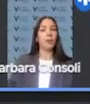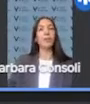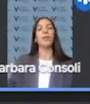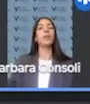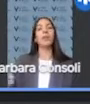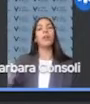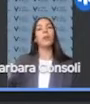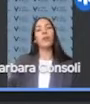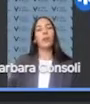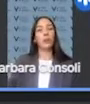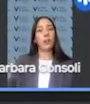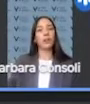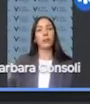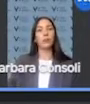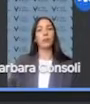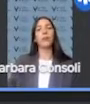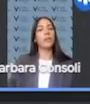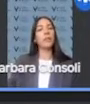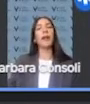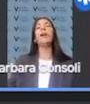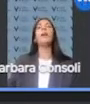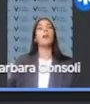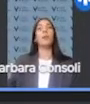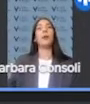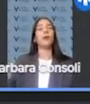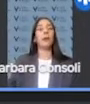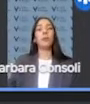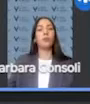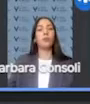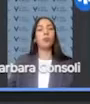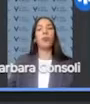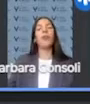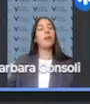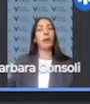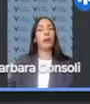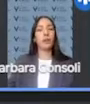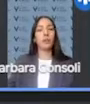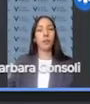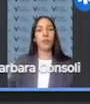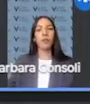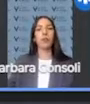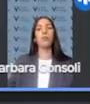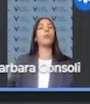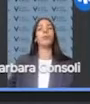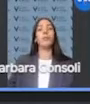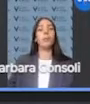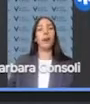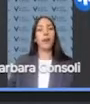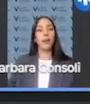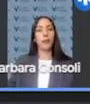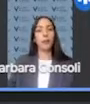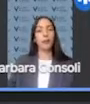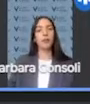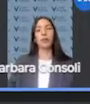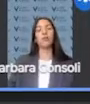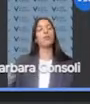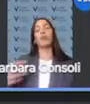aspettiamo in Dipartimento, perché qualora vogliate appunto venire per appunto avere qualche informazione in più, per